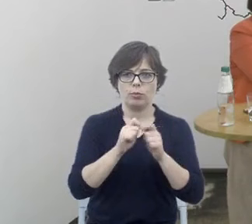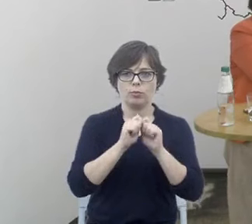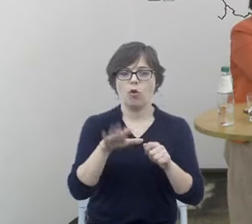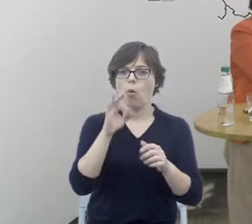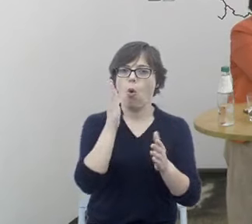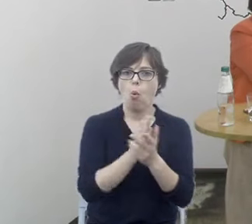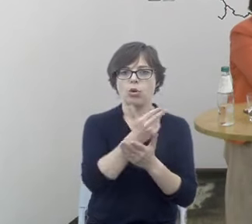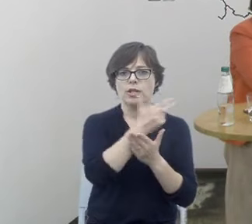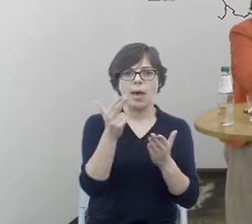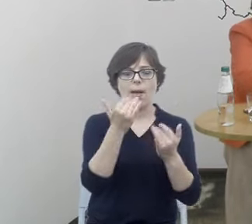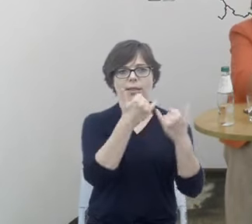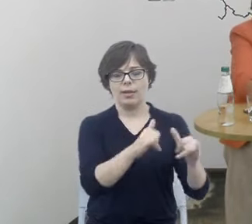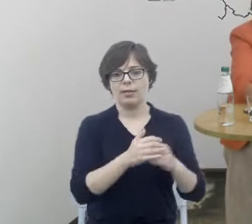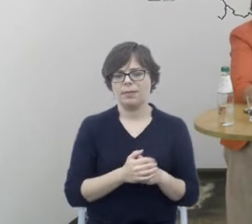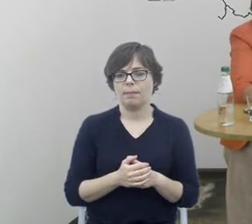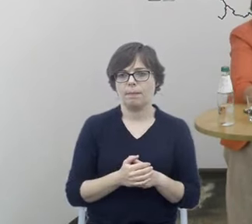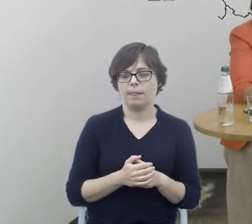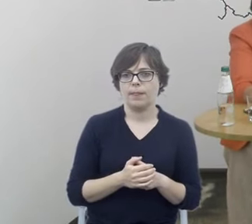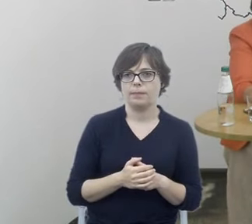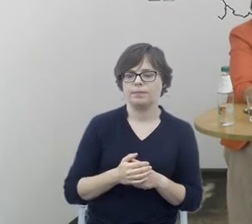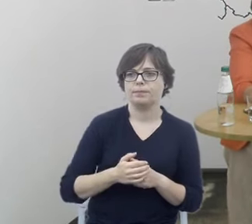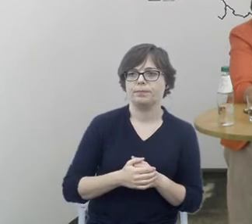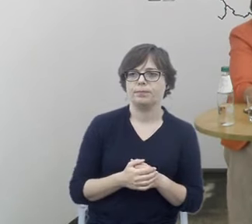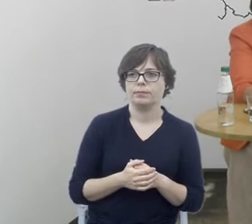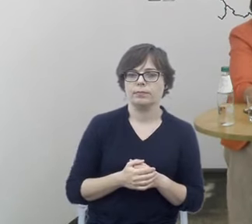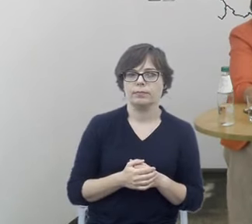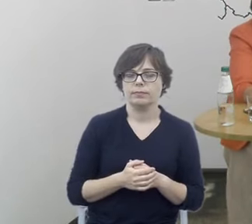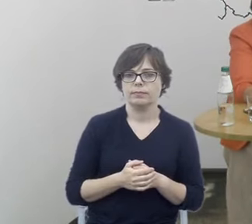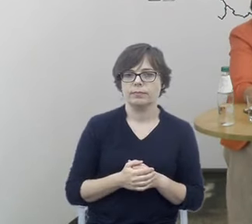znowu przeskoczyliśmy. O pamięci